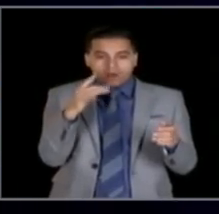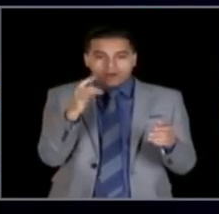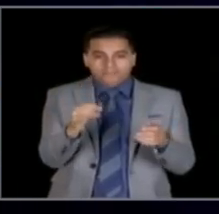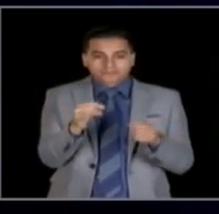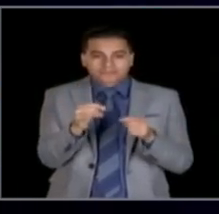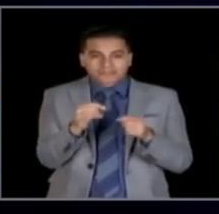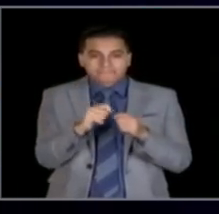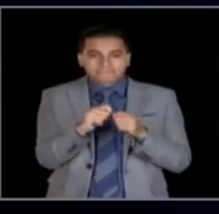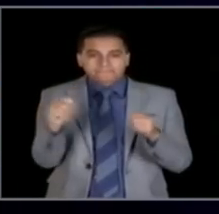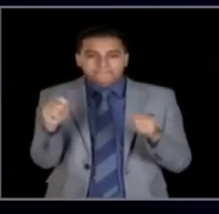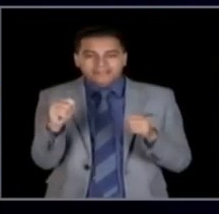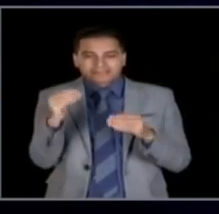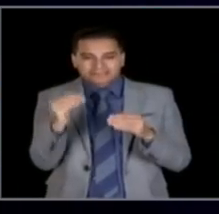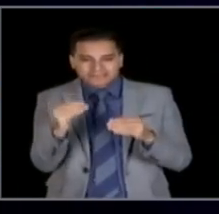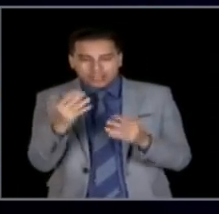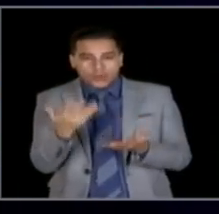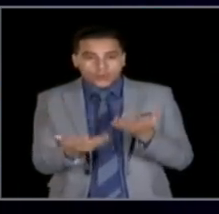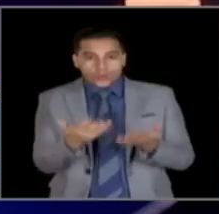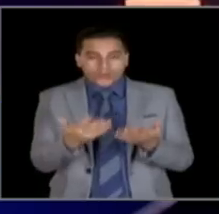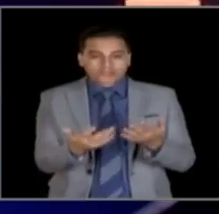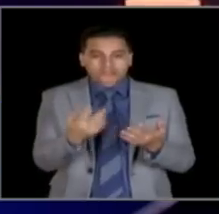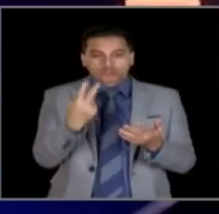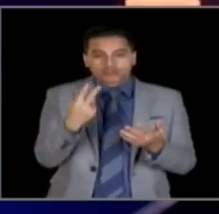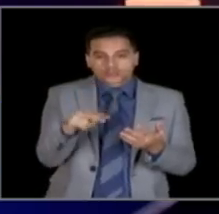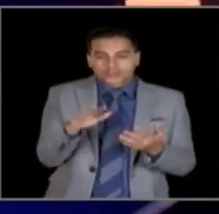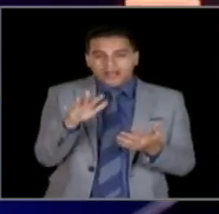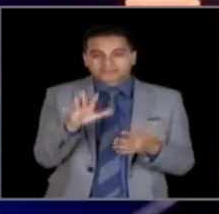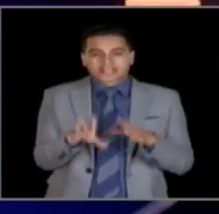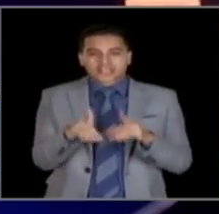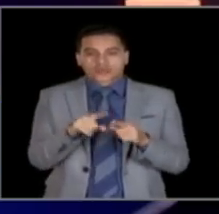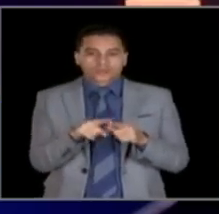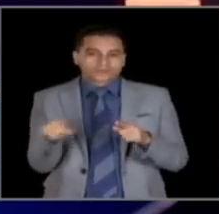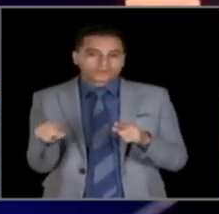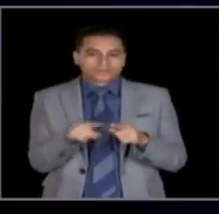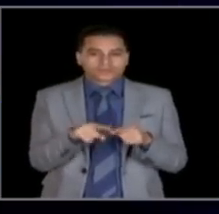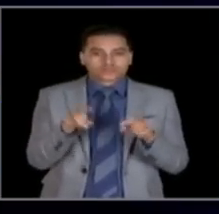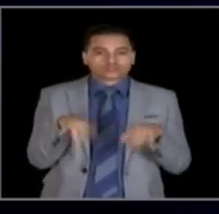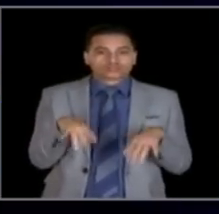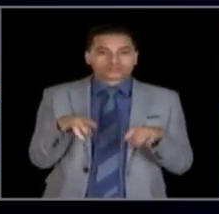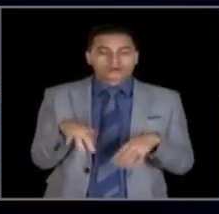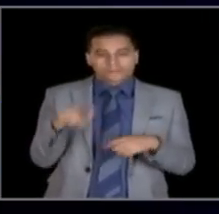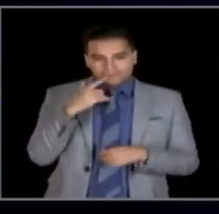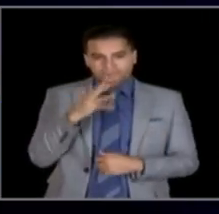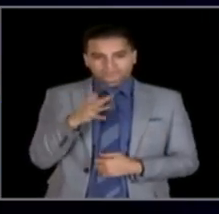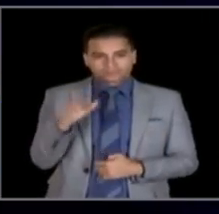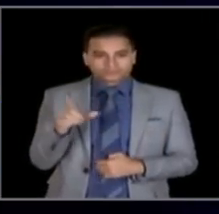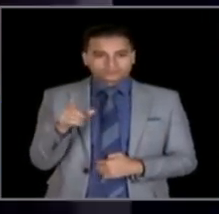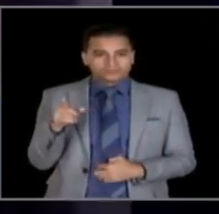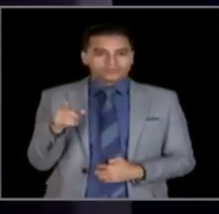ووزنه من 2.5 ل 5 كيلو. عبد العزيز إجابتك. أستراليا. تقريبا صح.